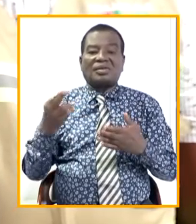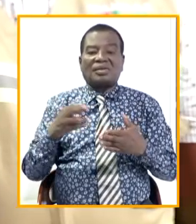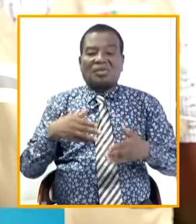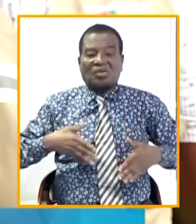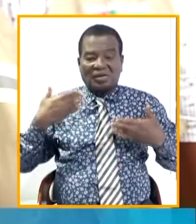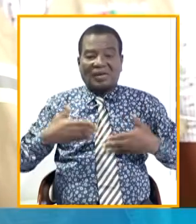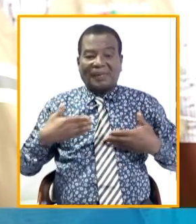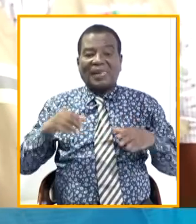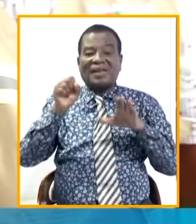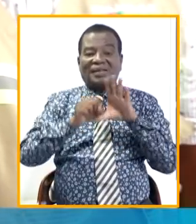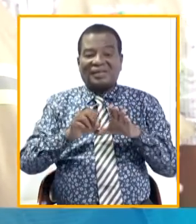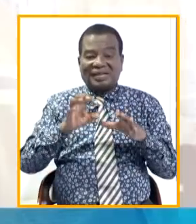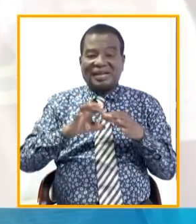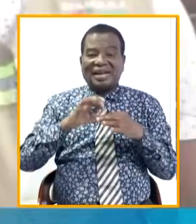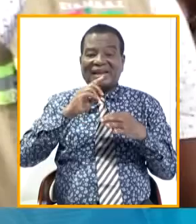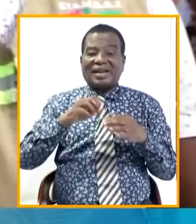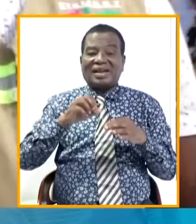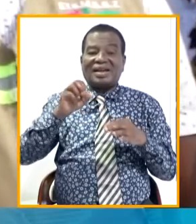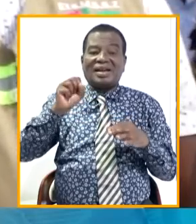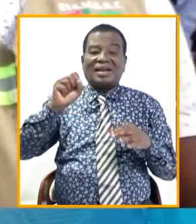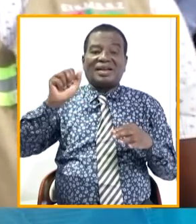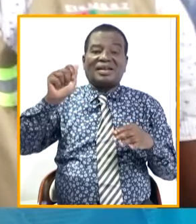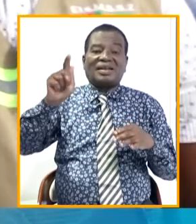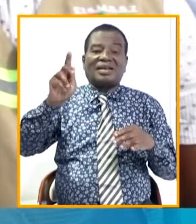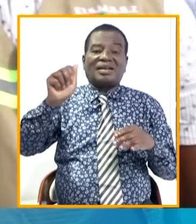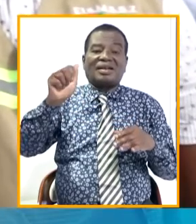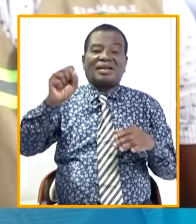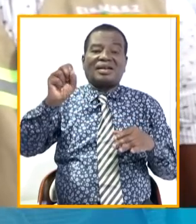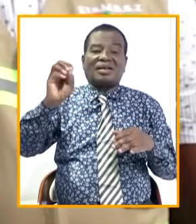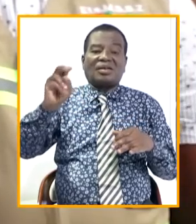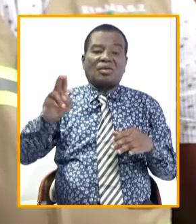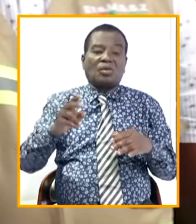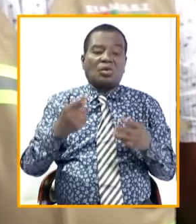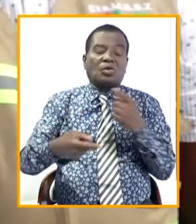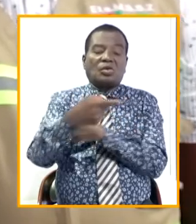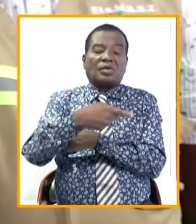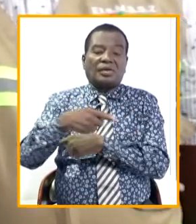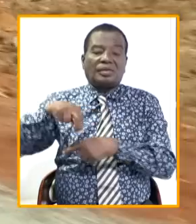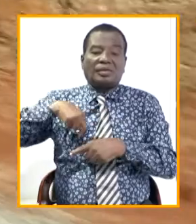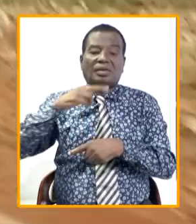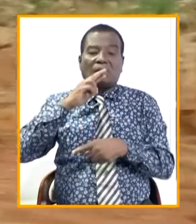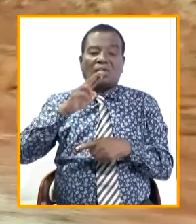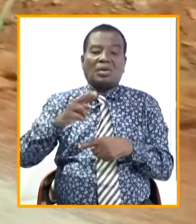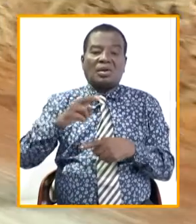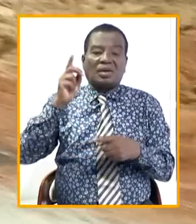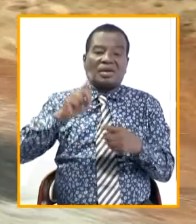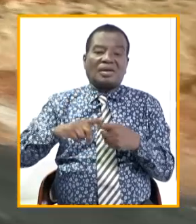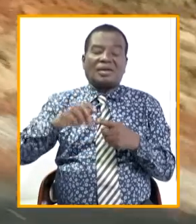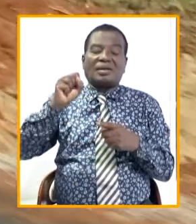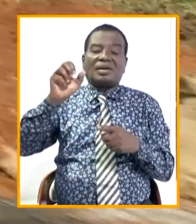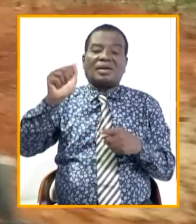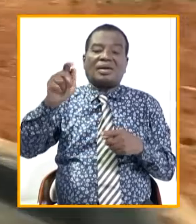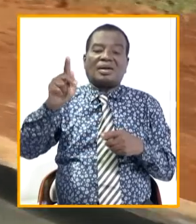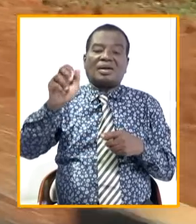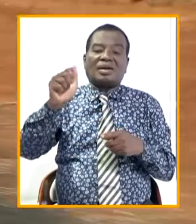Sakassou. C'était une gageure pour y arriver. Aujourd'hui, en un rien de temps, nous sommes à Sakassou. Et